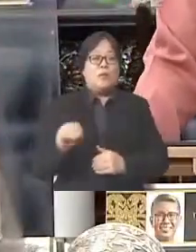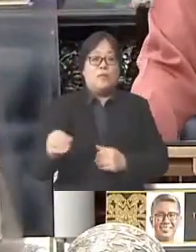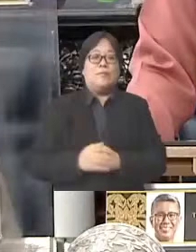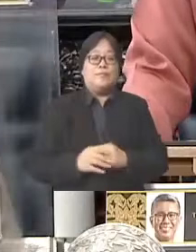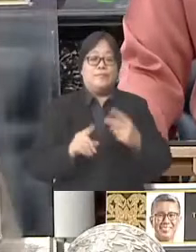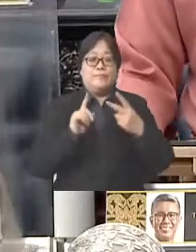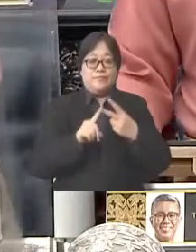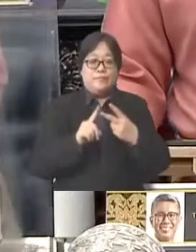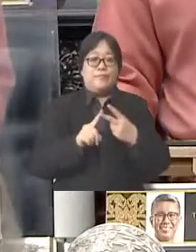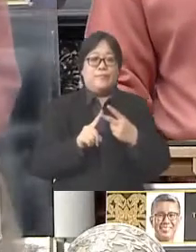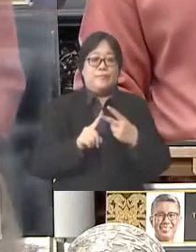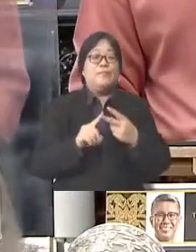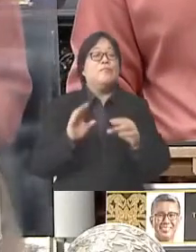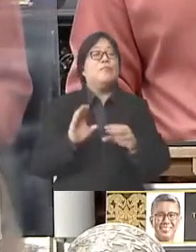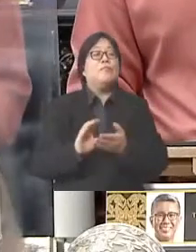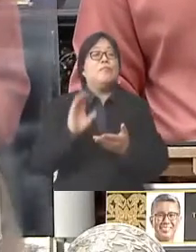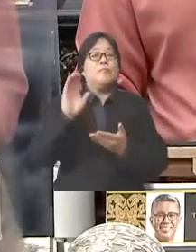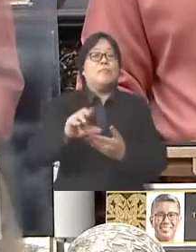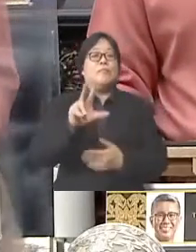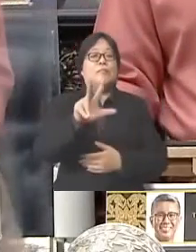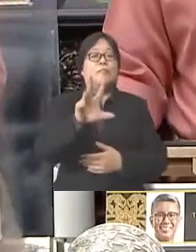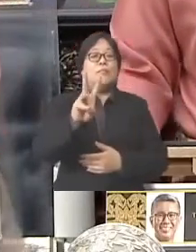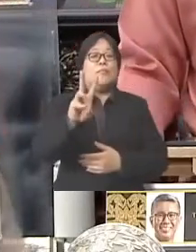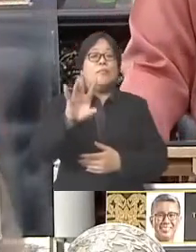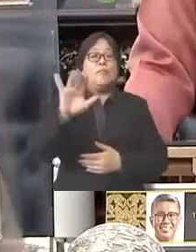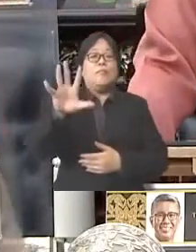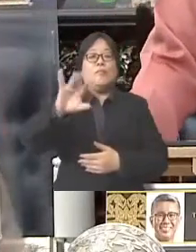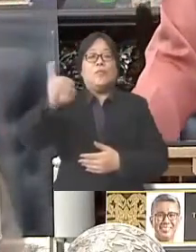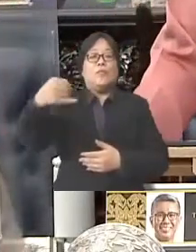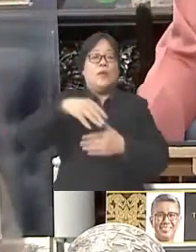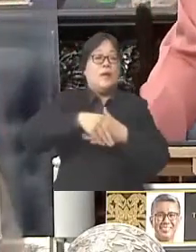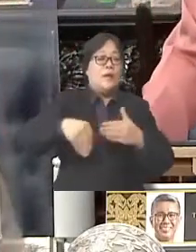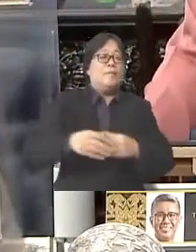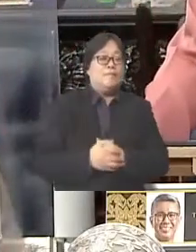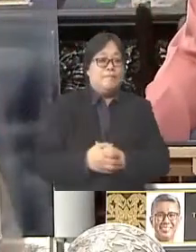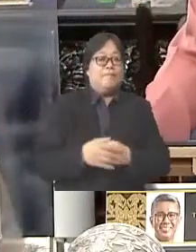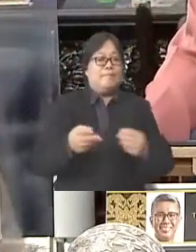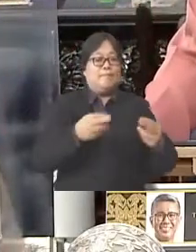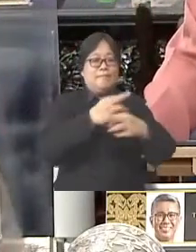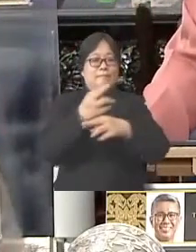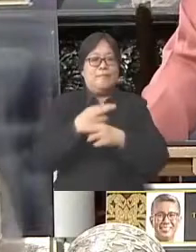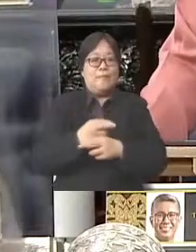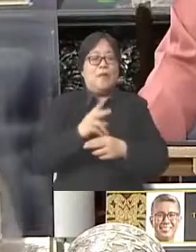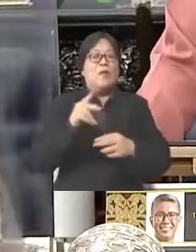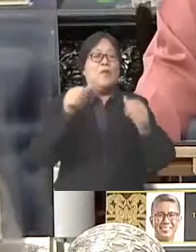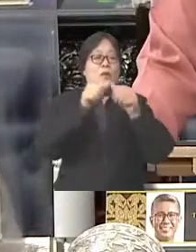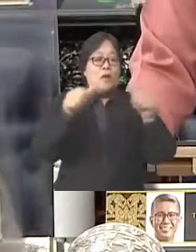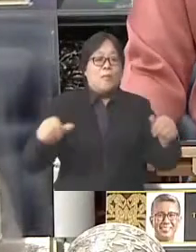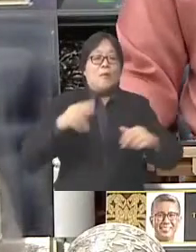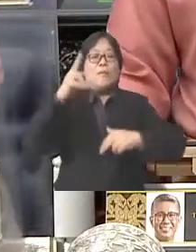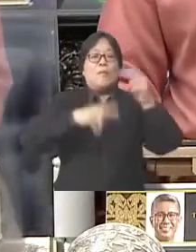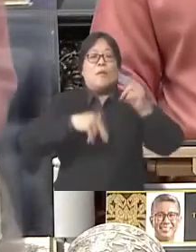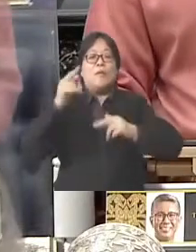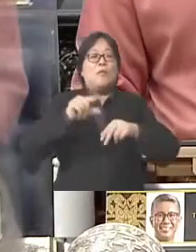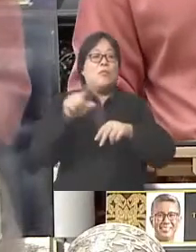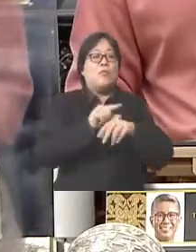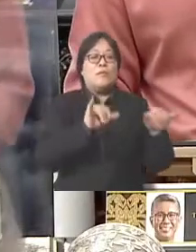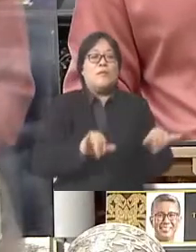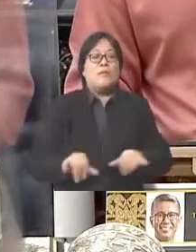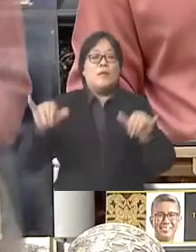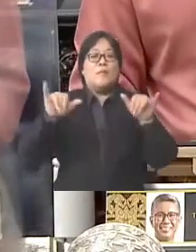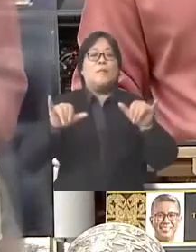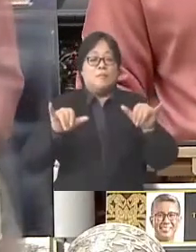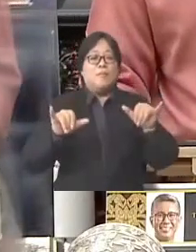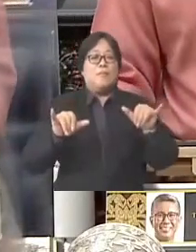kedua memunculkan 365 juta Ringgit antaranya bagi menyelenggarakan kontes dan bangunan guna sama